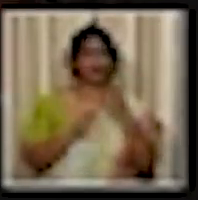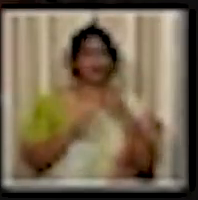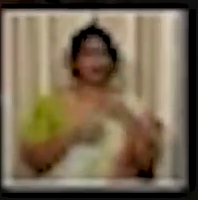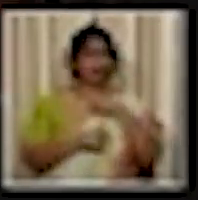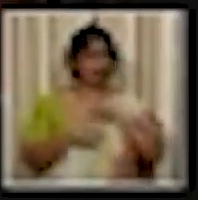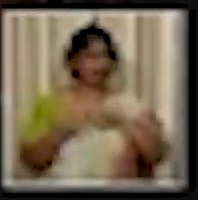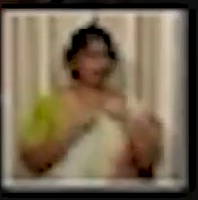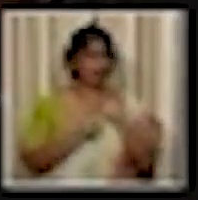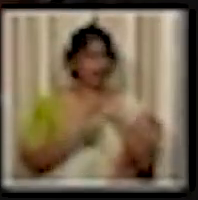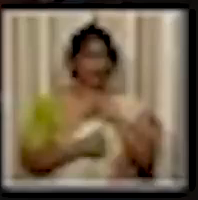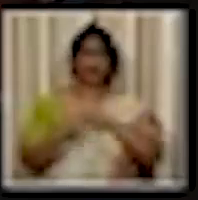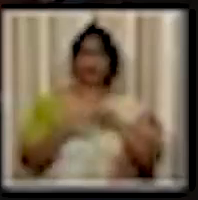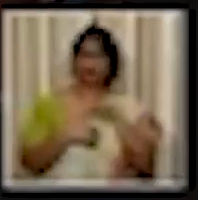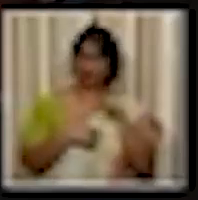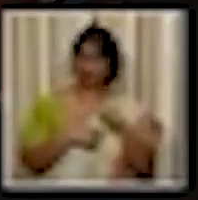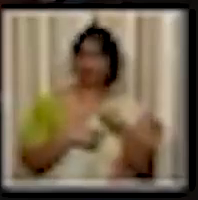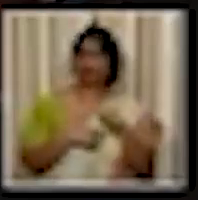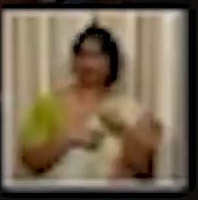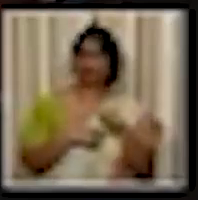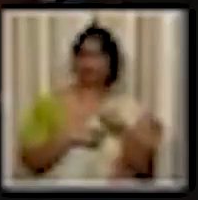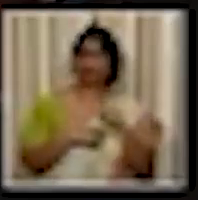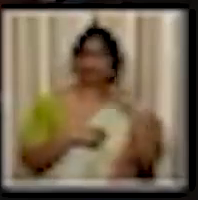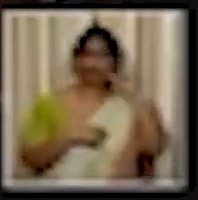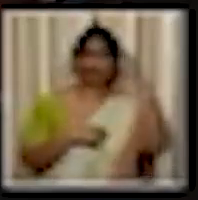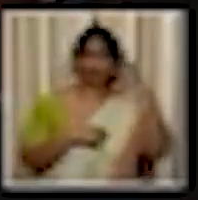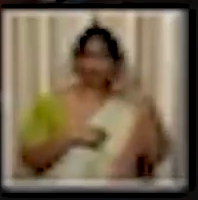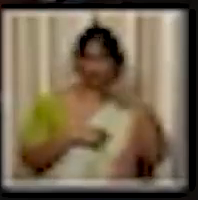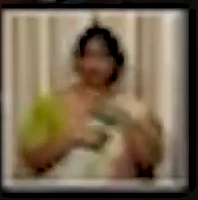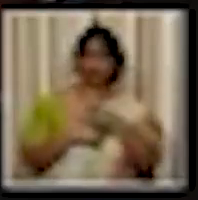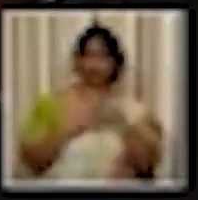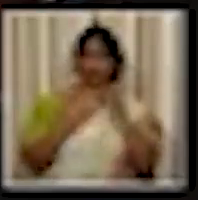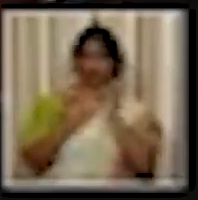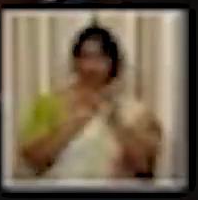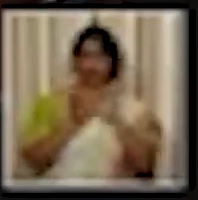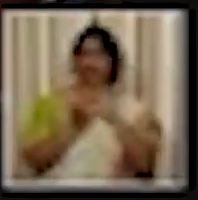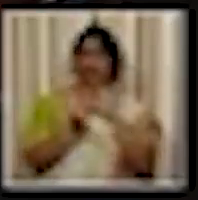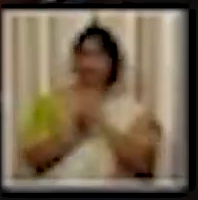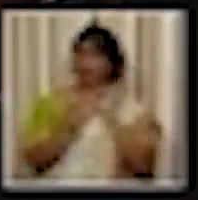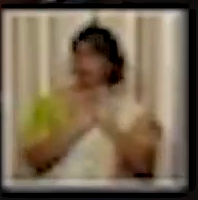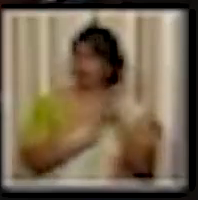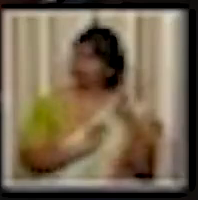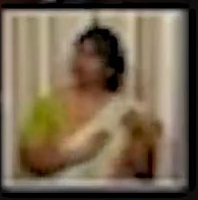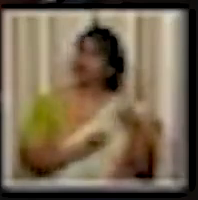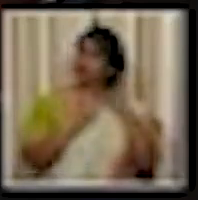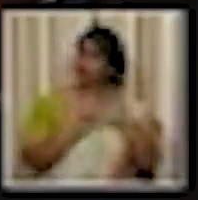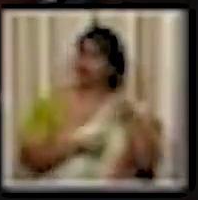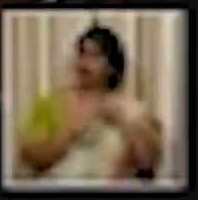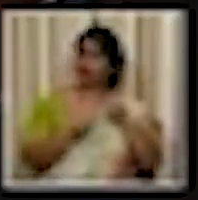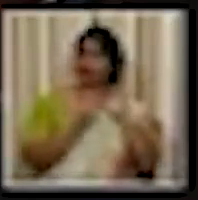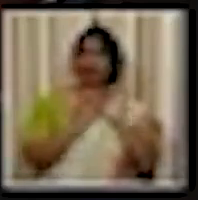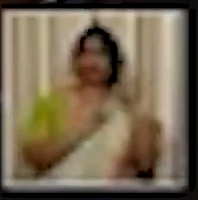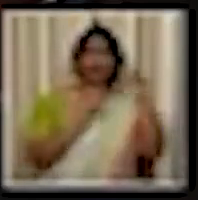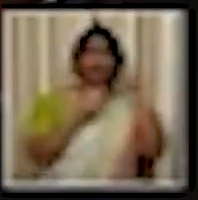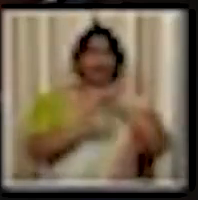කොමඩිස් පුද්ගලික සමාගම කියලා සෙන් ඇන්තනිස් මාවතේ කොළඹ 3 තමයි ඒගොල්ලන්ට ලියාපදිංචි කරලා තියෙන ඇඩ්‍රස් එක. එහෙම ආයතනයක් ඒ ඇඩ්‍රස් එකේ